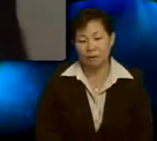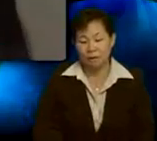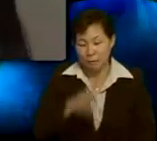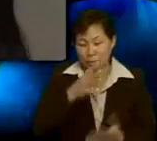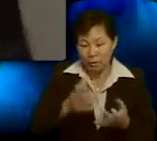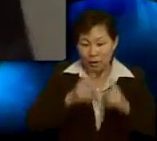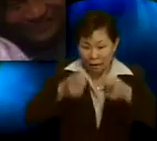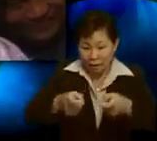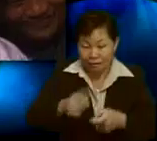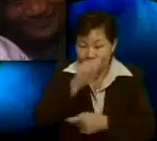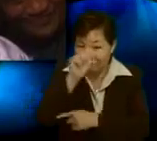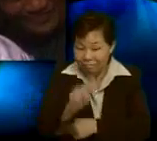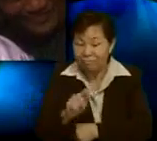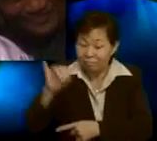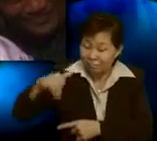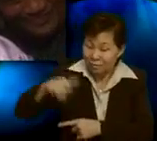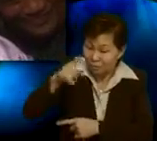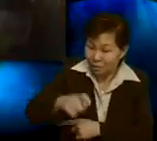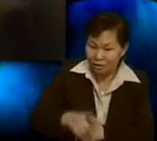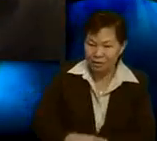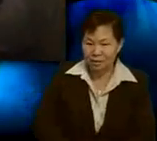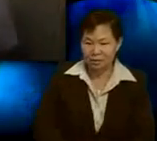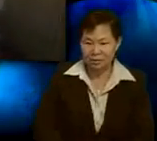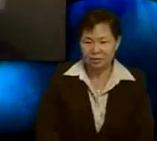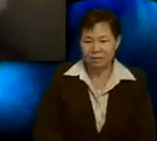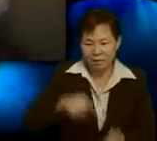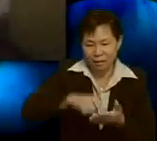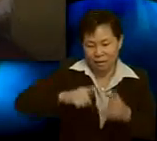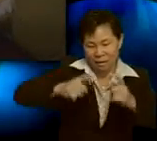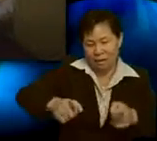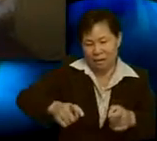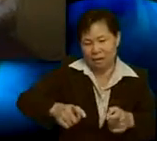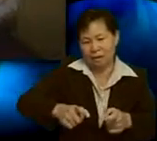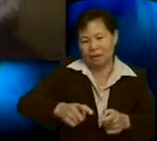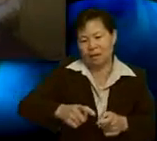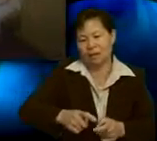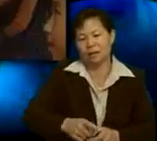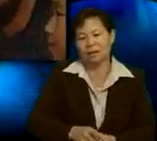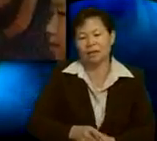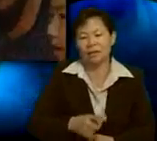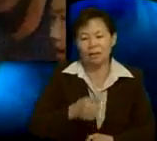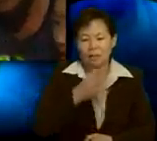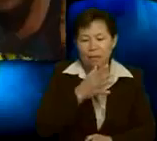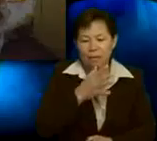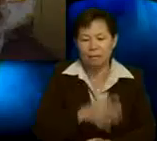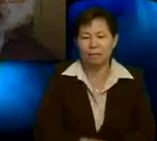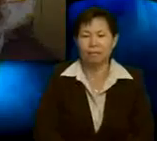Mama nak hadiah? Mesti. Ini hadiah sebenar Mama.